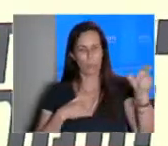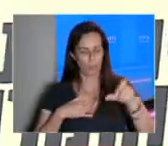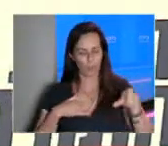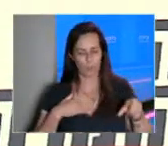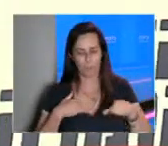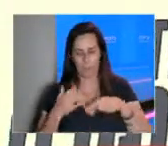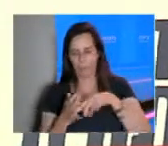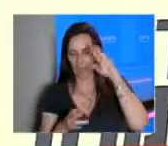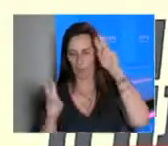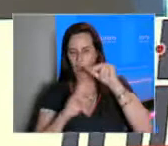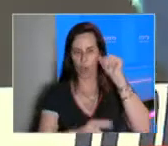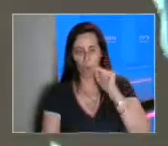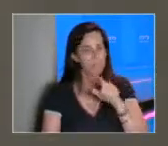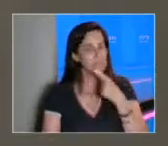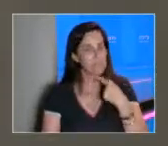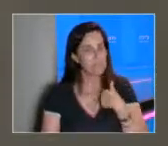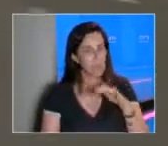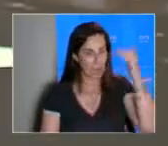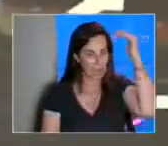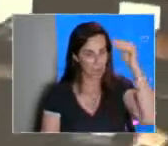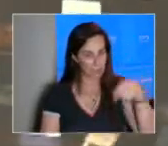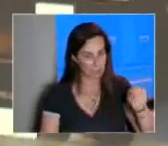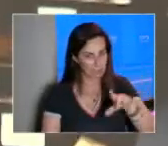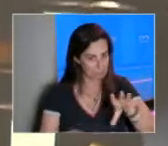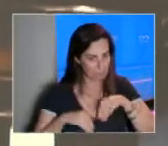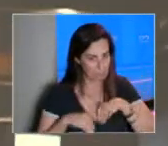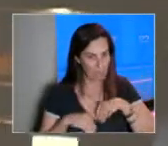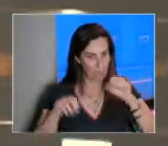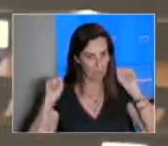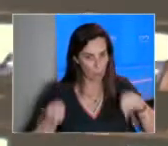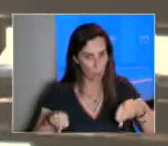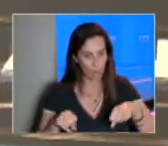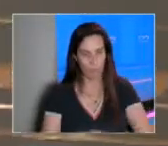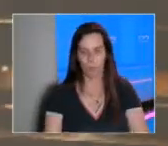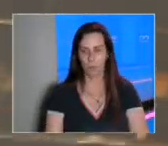בנושא בין הליכוד לכחול לבן. אתה יכול לומר שגנץ ואנשיו איתכם בסיפור הזה?